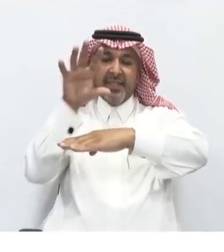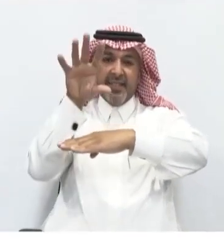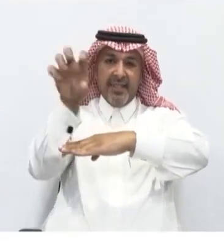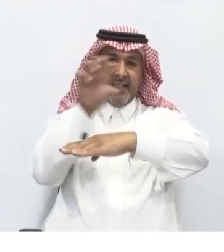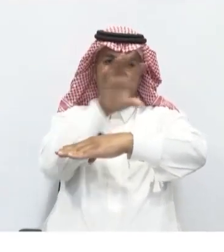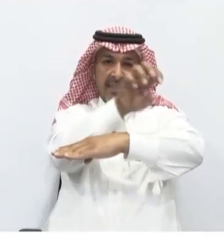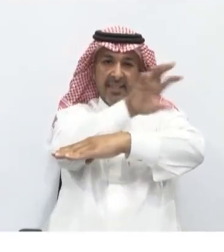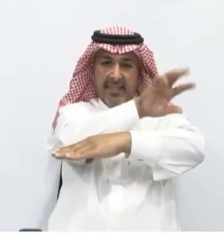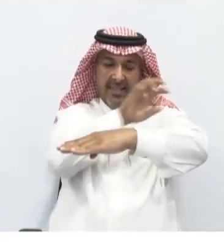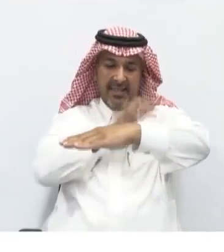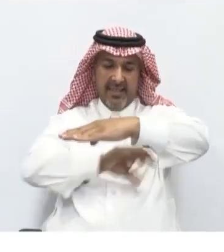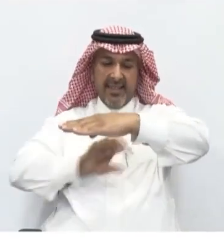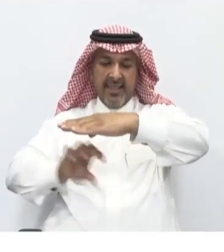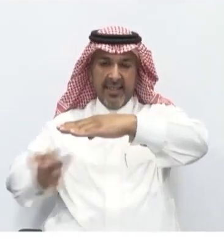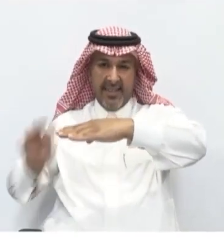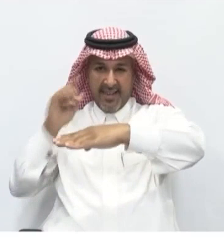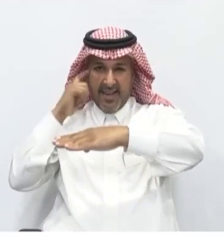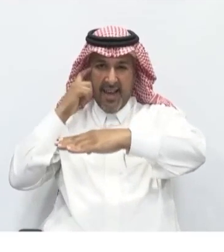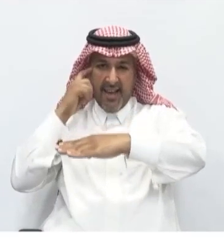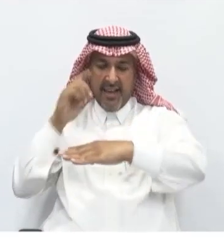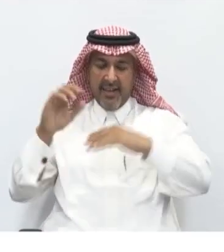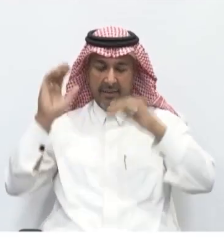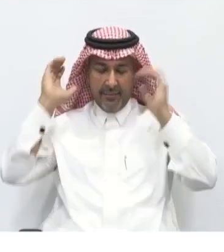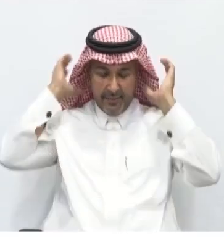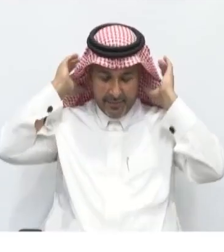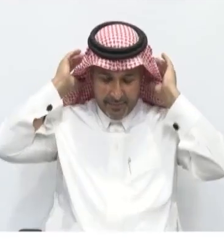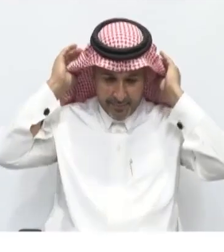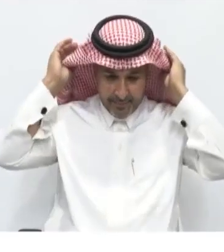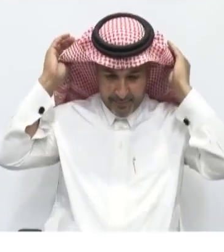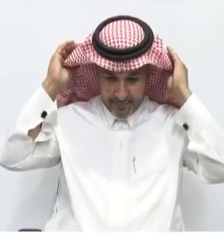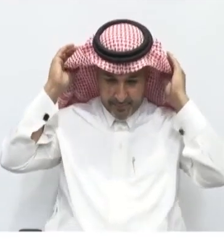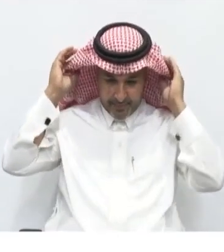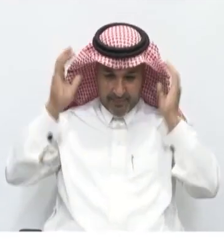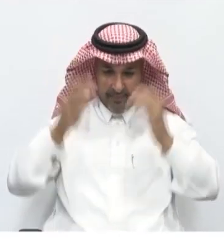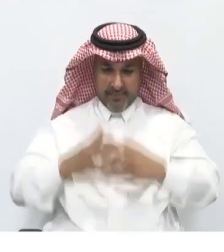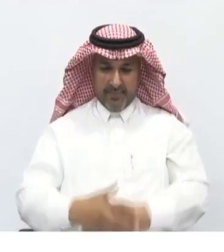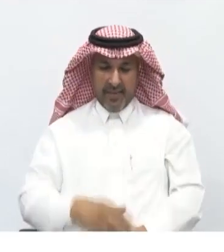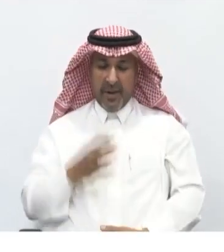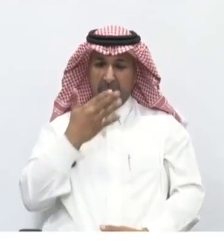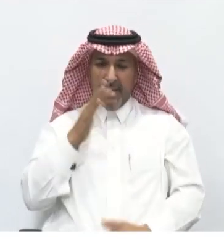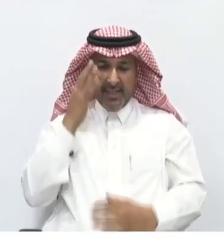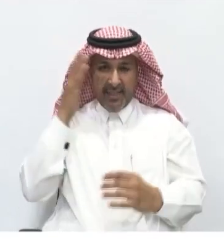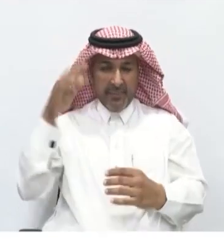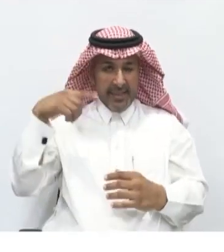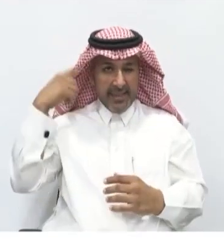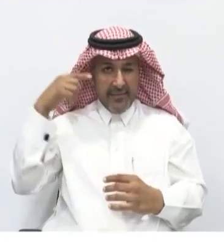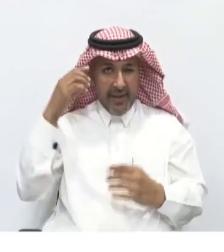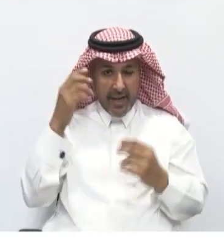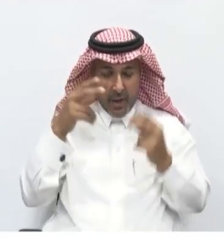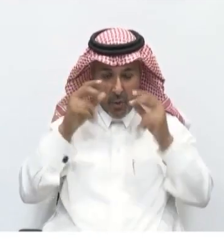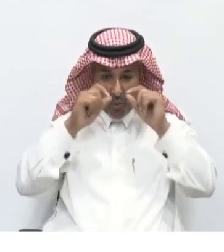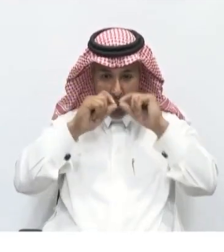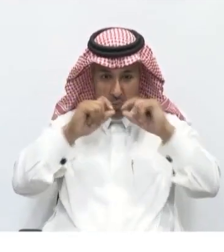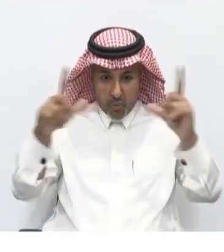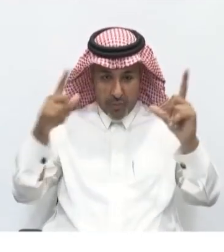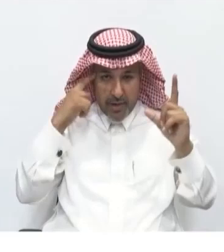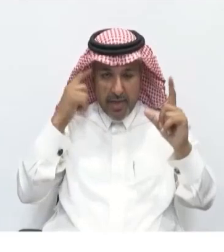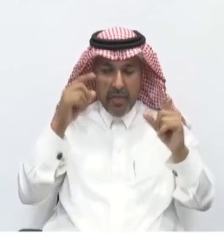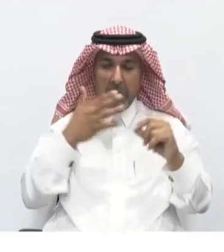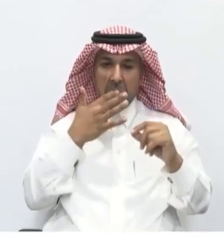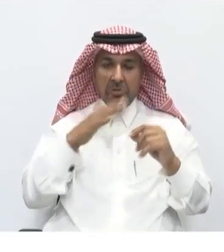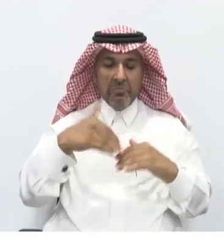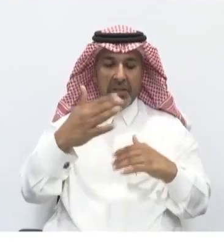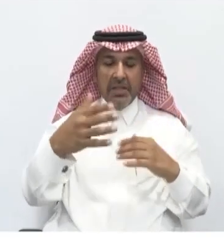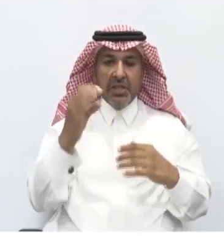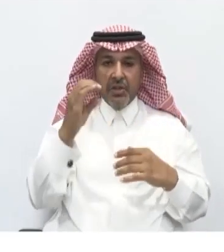كسر ثبتنا الماء لاحظ معي ثبتنا الماء والمقام هو الذي يتغير اذا الان